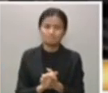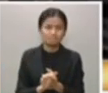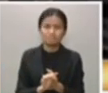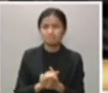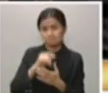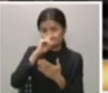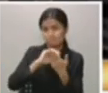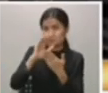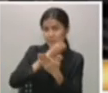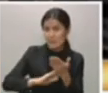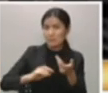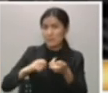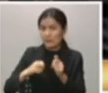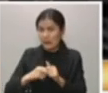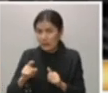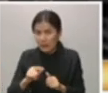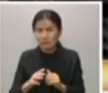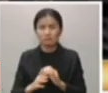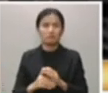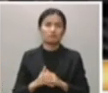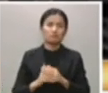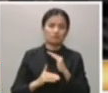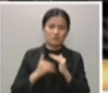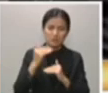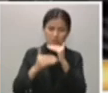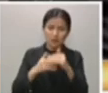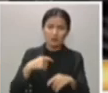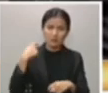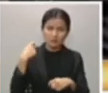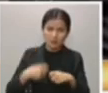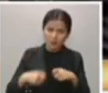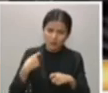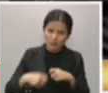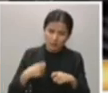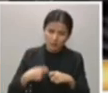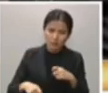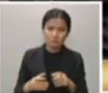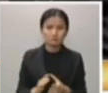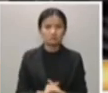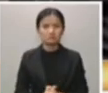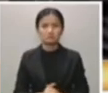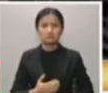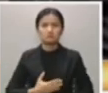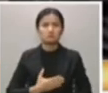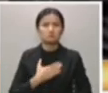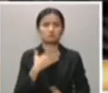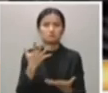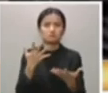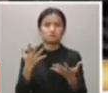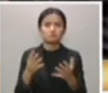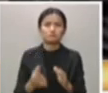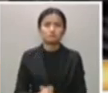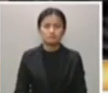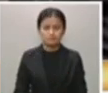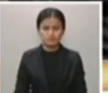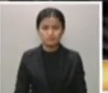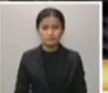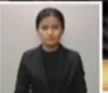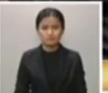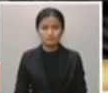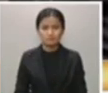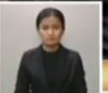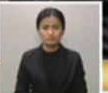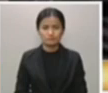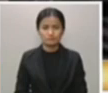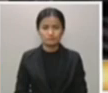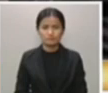ราเดินต่อไปข้างหน้าในสังคมโลกได้อย่างภาคภูมิใจได้อย่างไรผมจึงอาจ